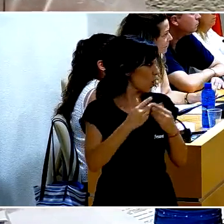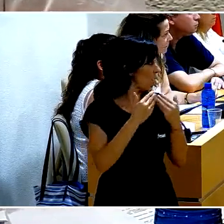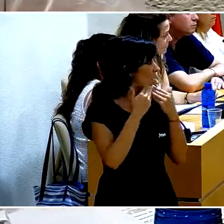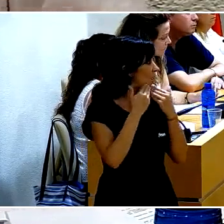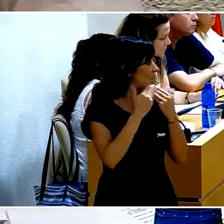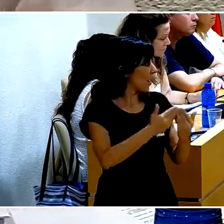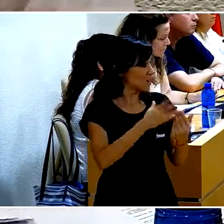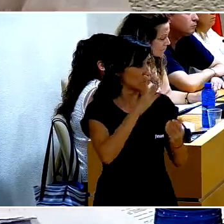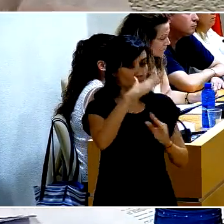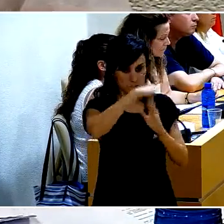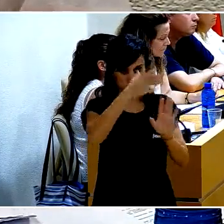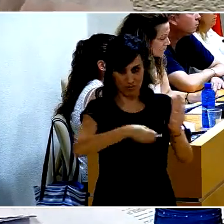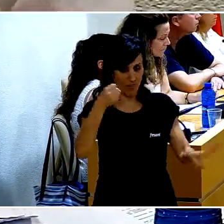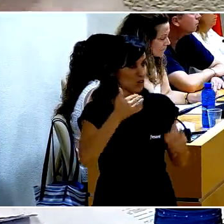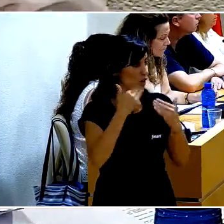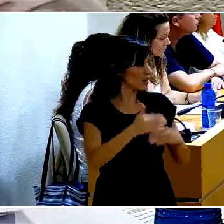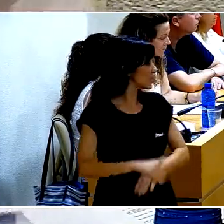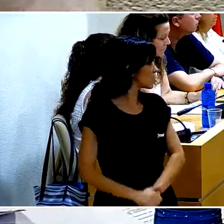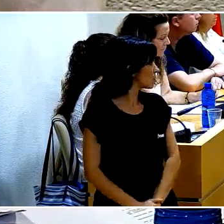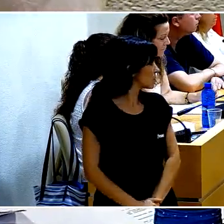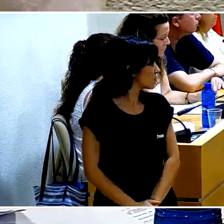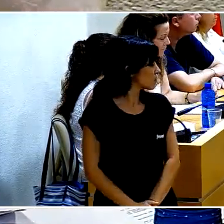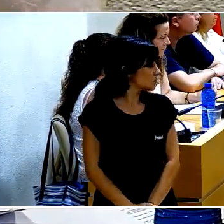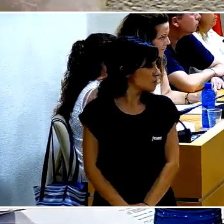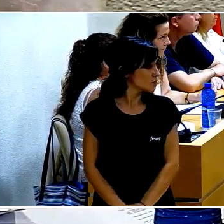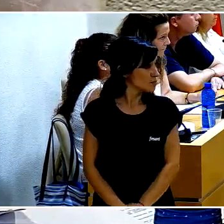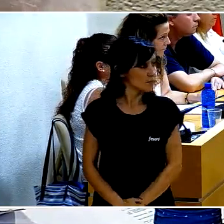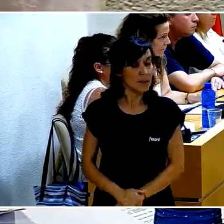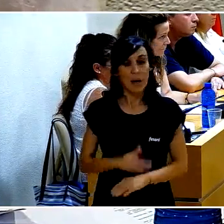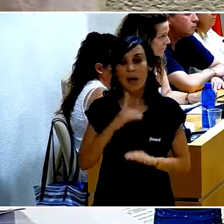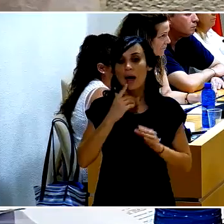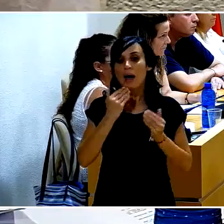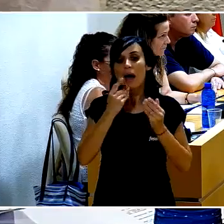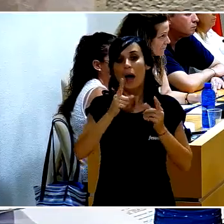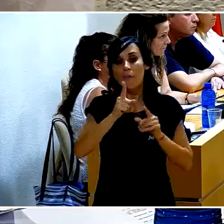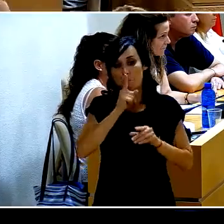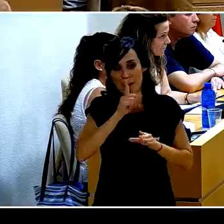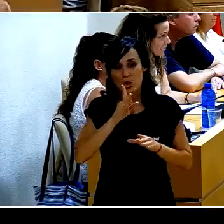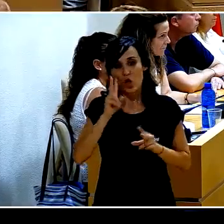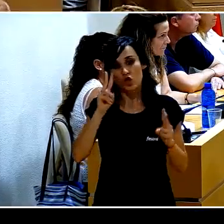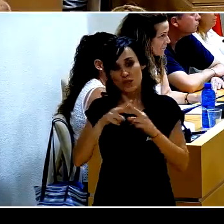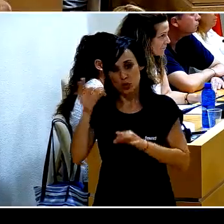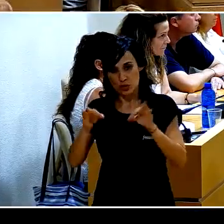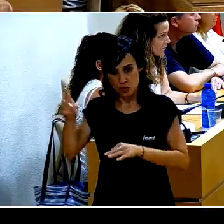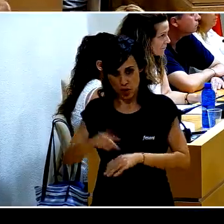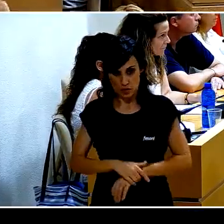per xalar-me. Moltes gràcies, amic. Me calle i ja es veurem en els tribunals.